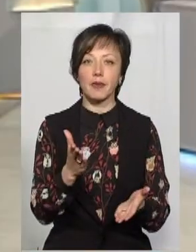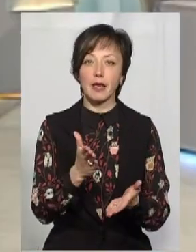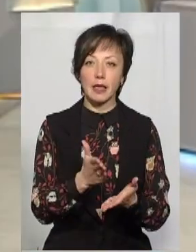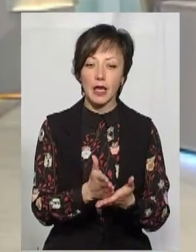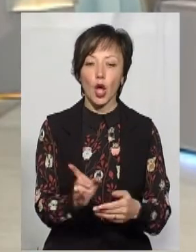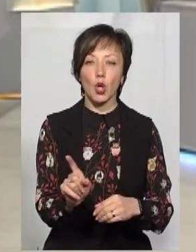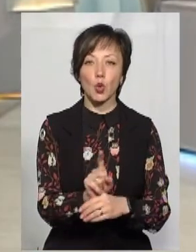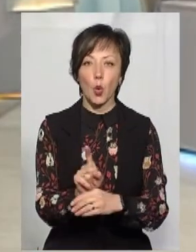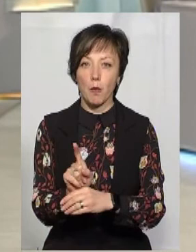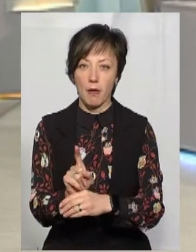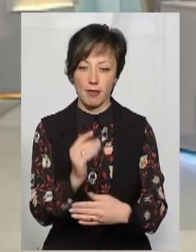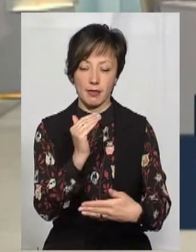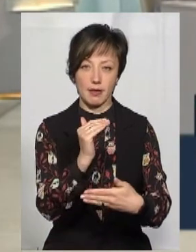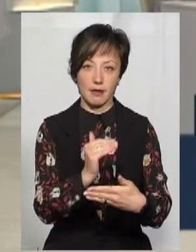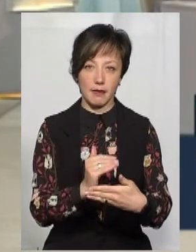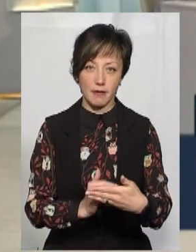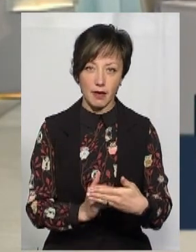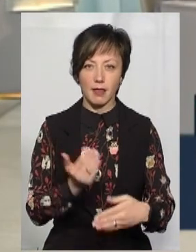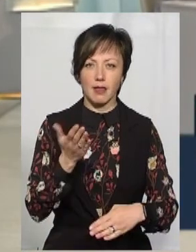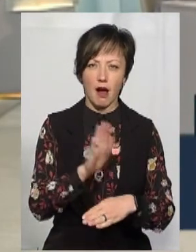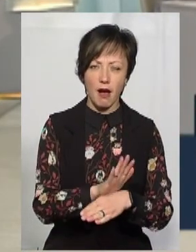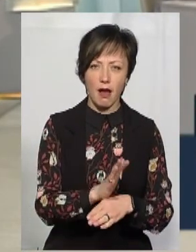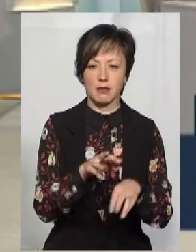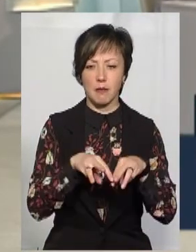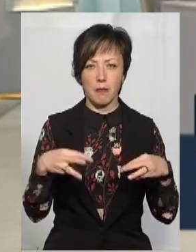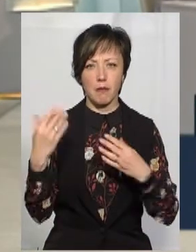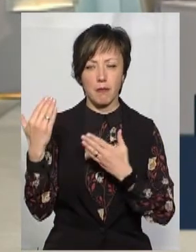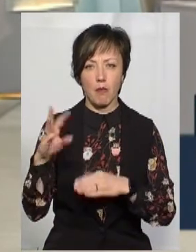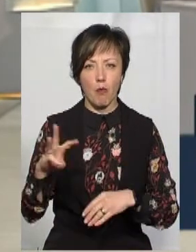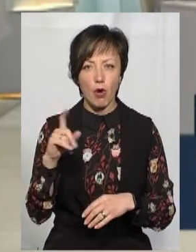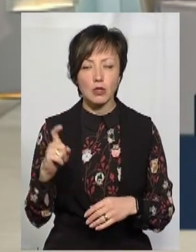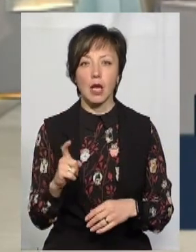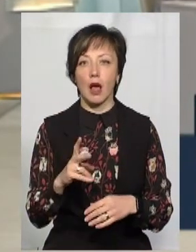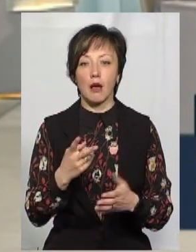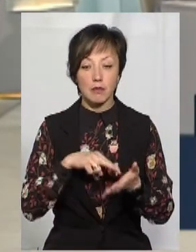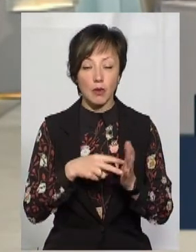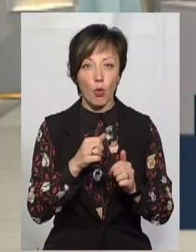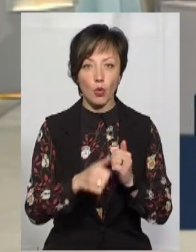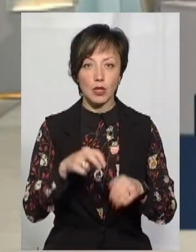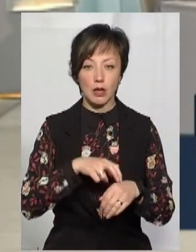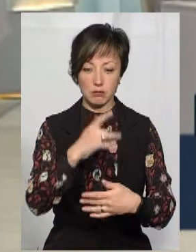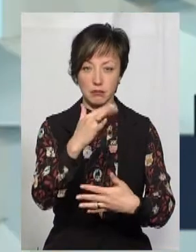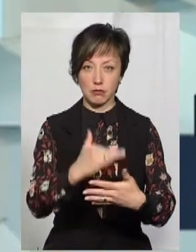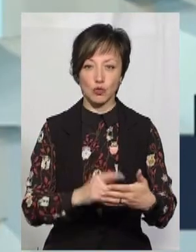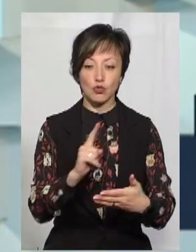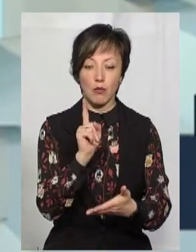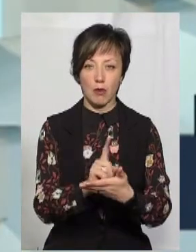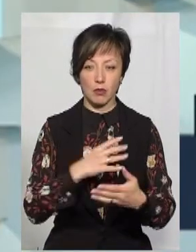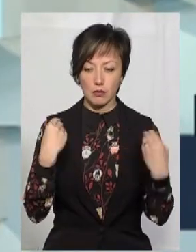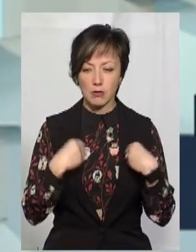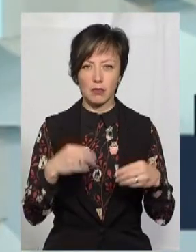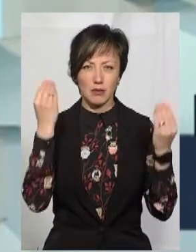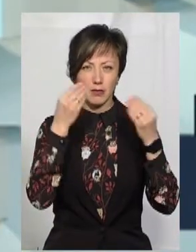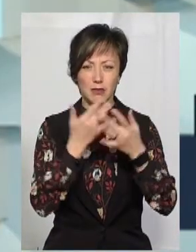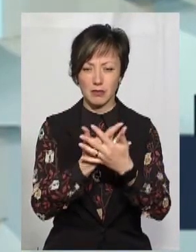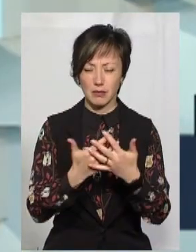певні нормативи. Ну, по-перше, є наказ 722, так званий Міністерство охорони здоров'я, де передбачено, що кожен лікар має мати, що має мати кожна